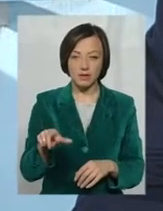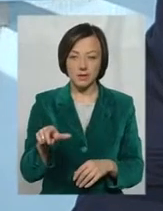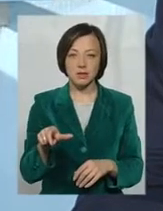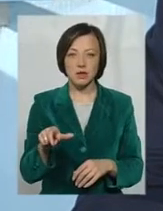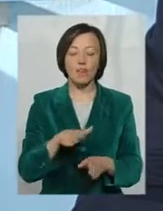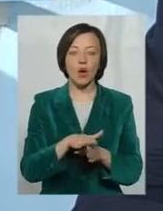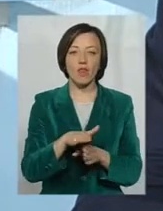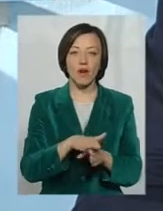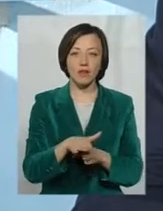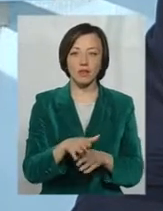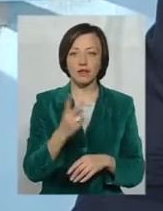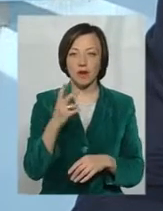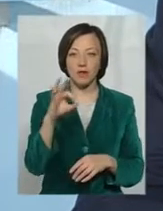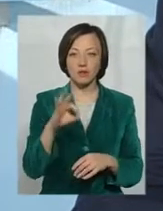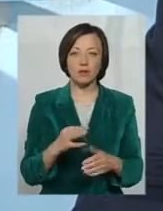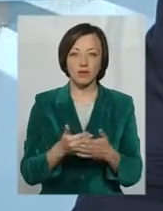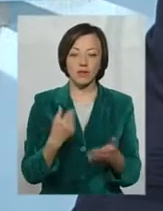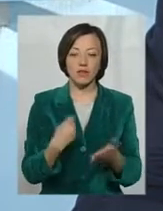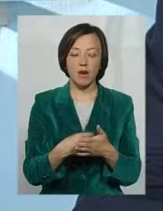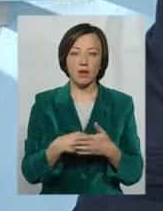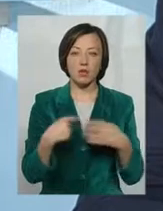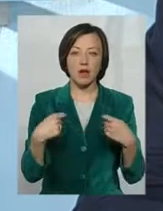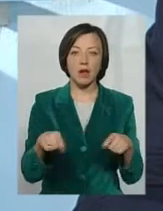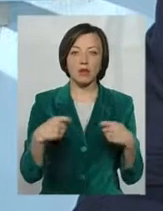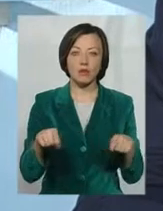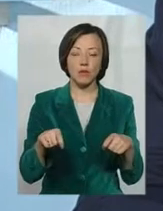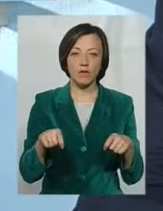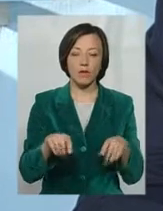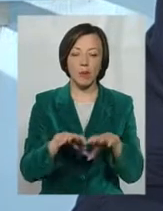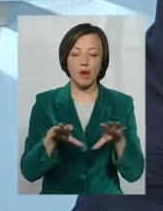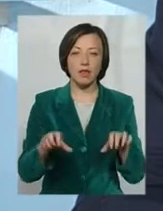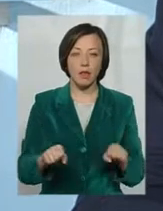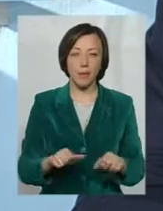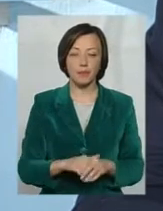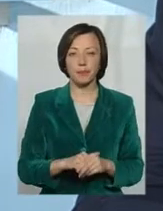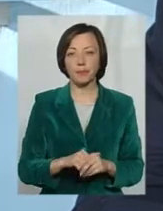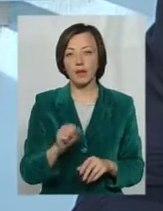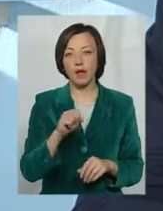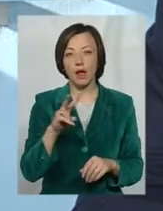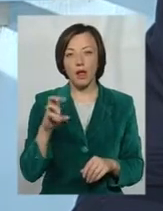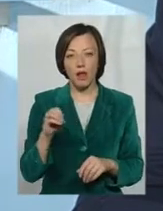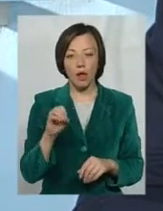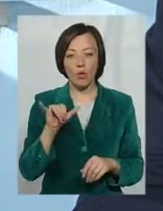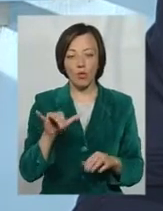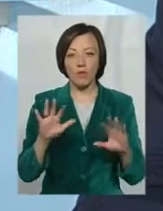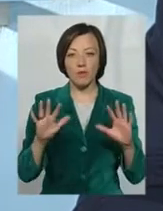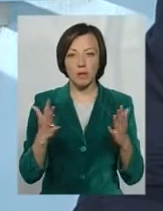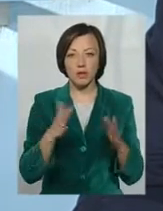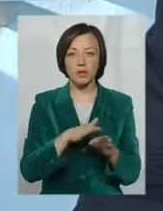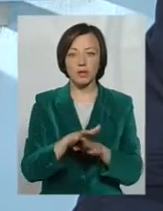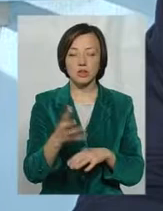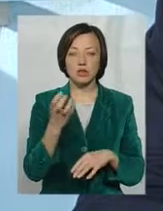виконавці отримують 2% від вартості реалізації реалізованого ними майна, але у випадку виконання